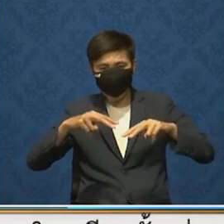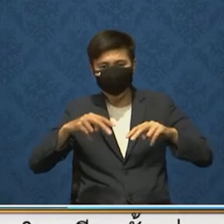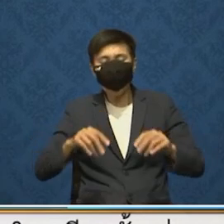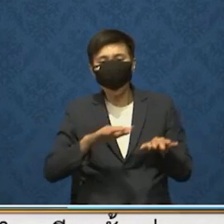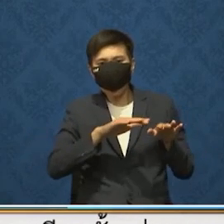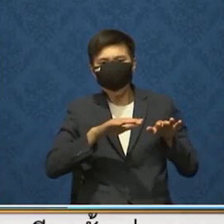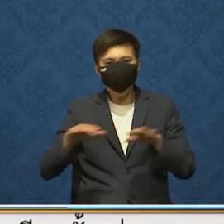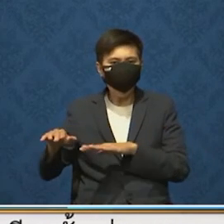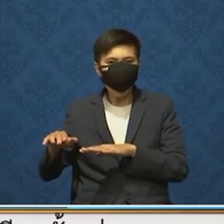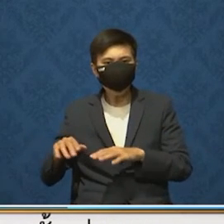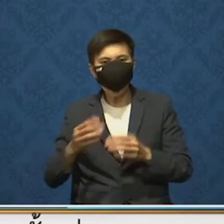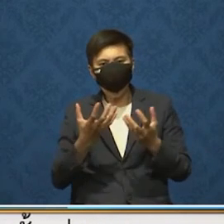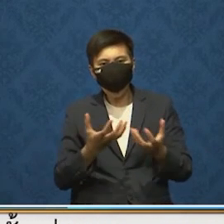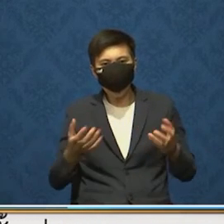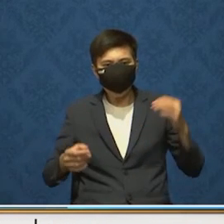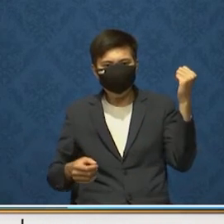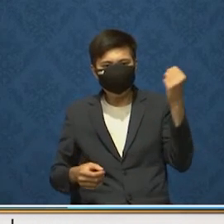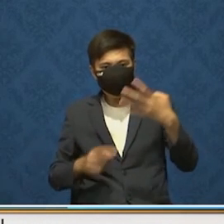เอะ